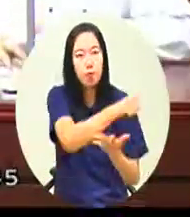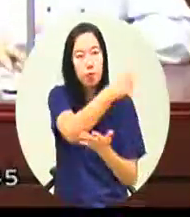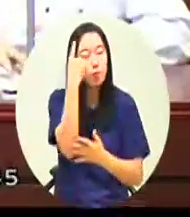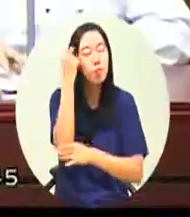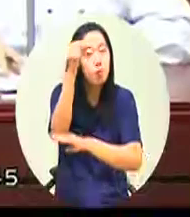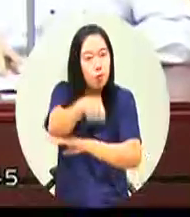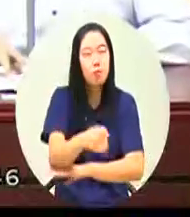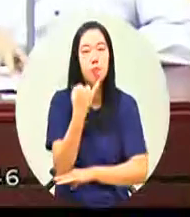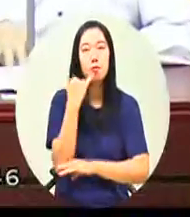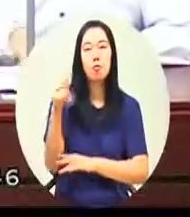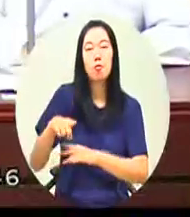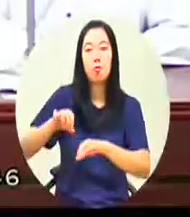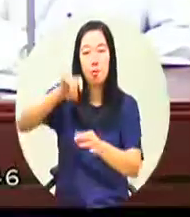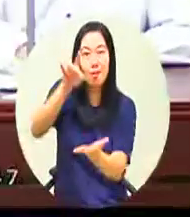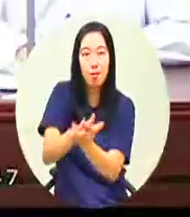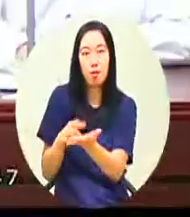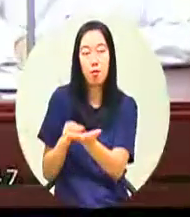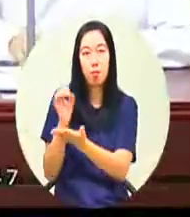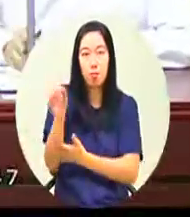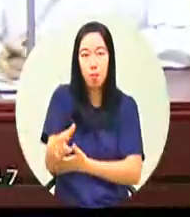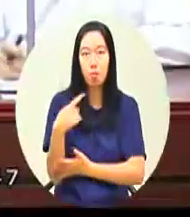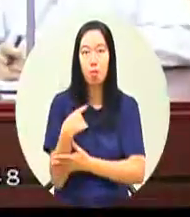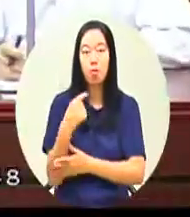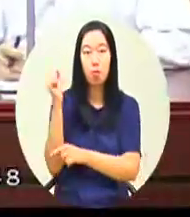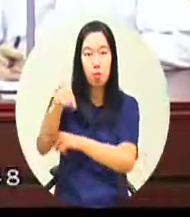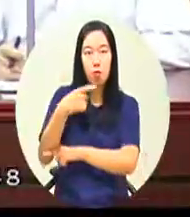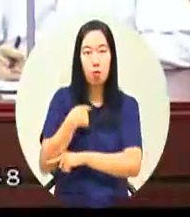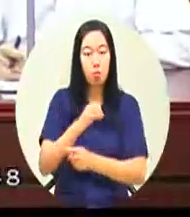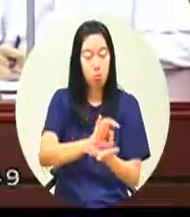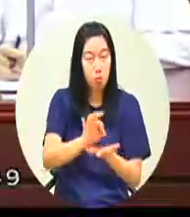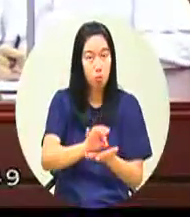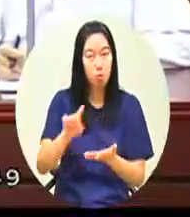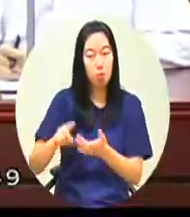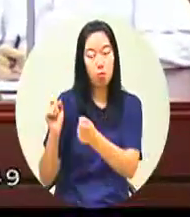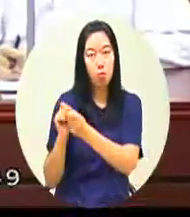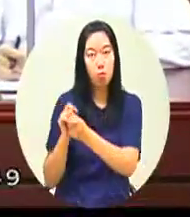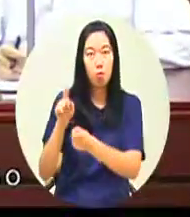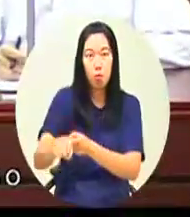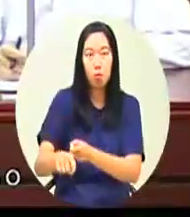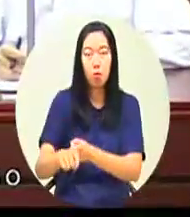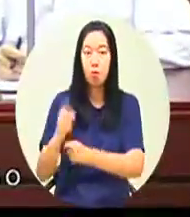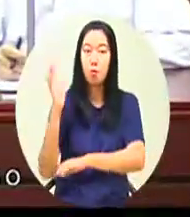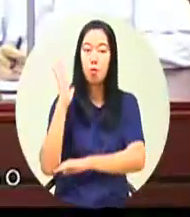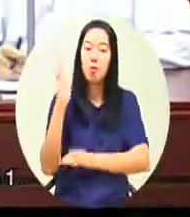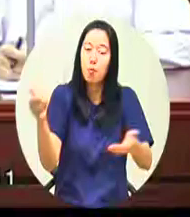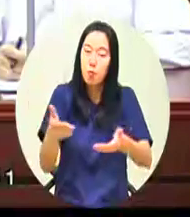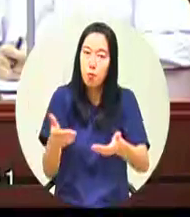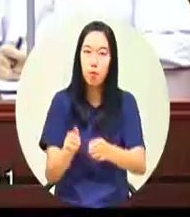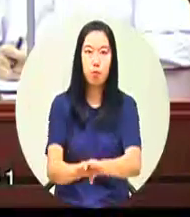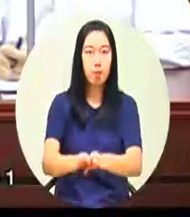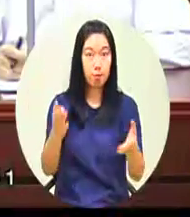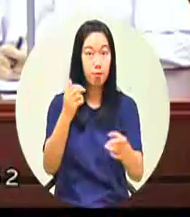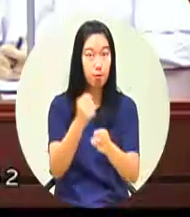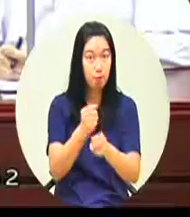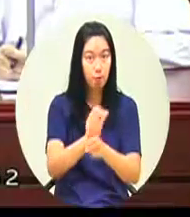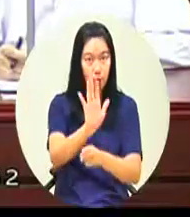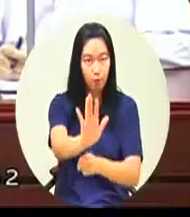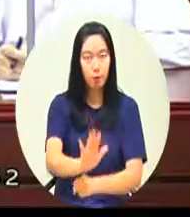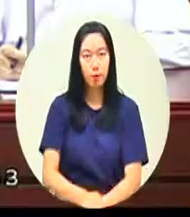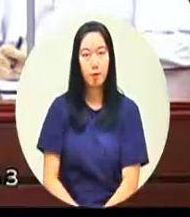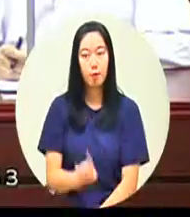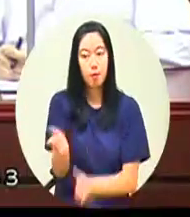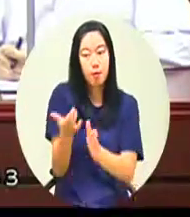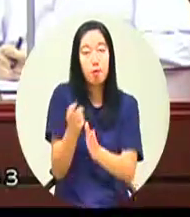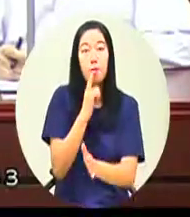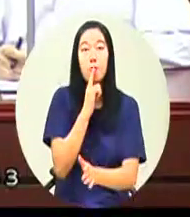固，直接甲买。啊，了后有哪有同意阮使用啊？所以最近工程应该是会开始施工。啊，议员头拄讲